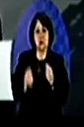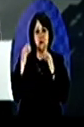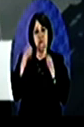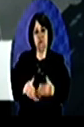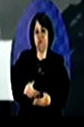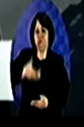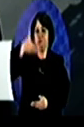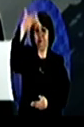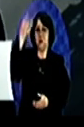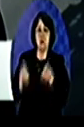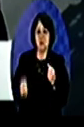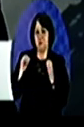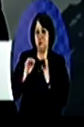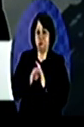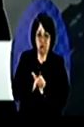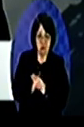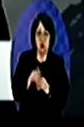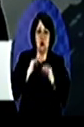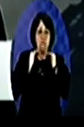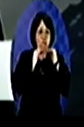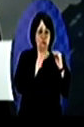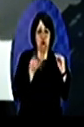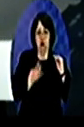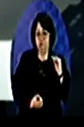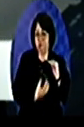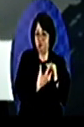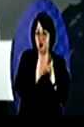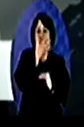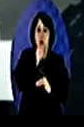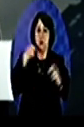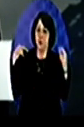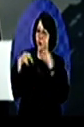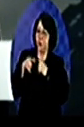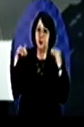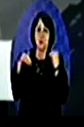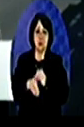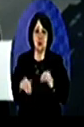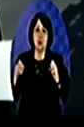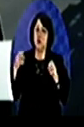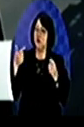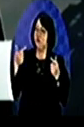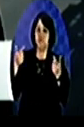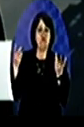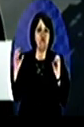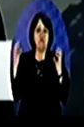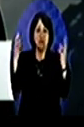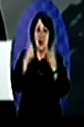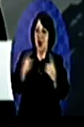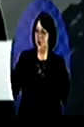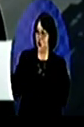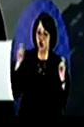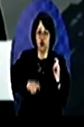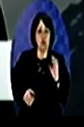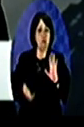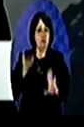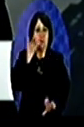өөрөө жилийн хэрэглийн ногоогоо тарьчихдаг, тэг хүнснийх нь ногоо тарьчихдаг. Ийм байдлаар ингээд аятай тухтай амьдрах юм сайхан боломж, хашаандаа сайхан амьдрах боломжийг бас бүрдүүлж